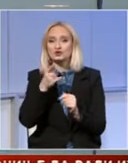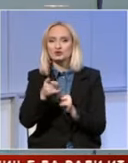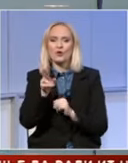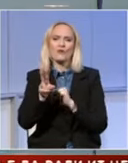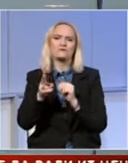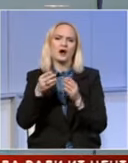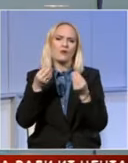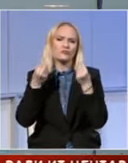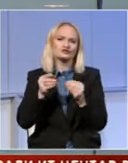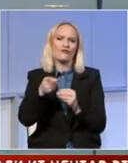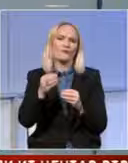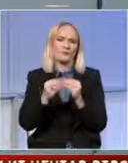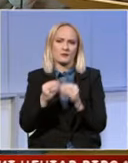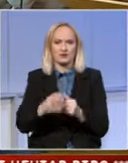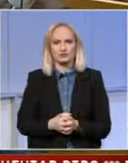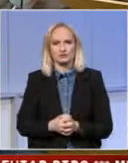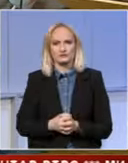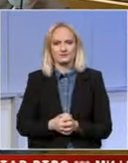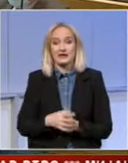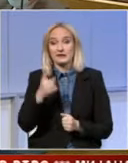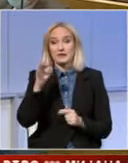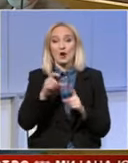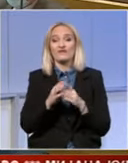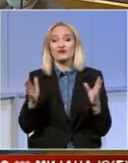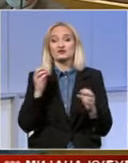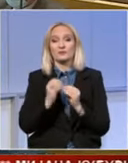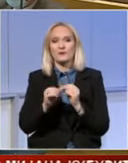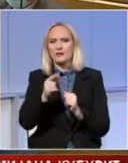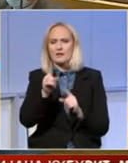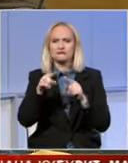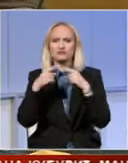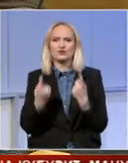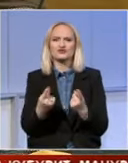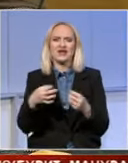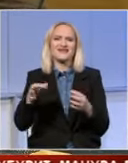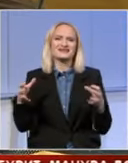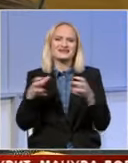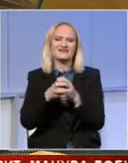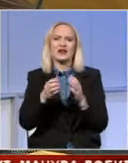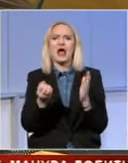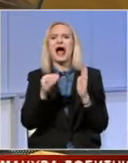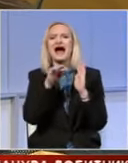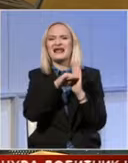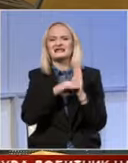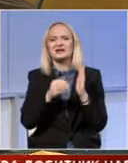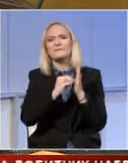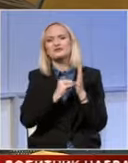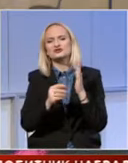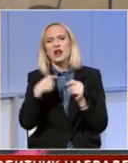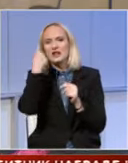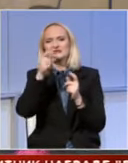tretirati ovu problematiku. Jedan od većih problema je i nepostojanje jedinstvenog registra lica sa